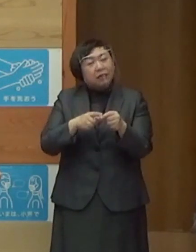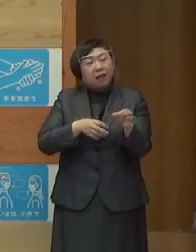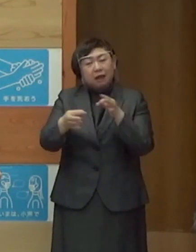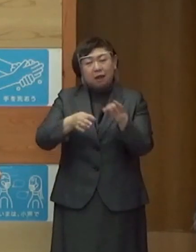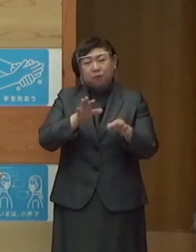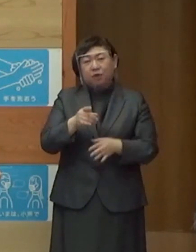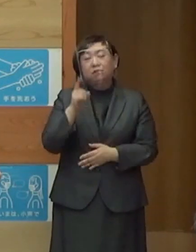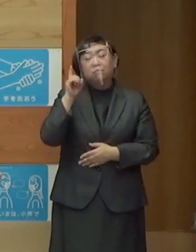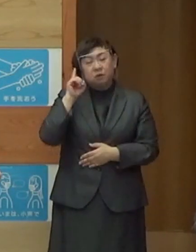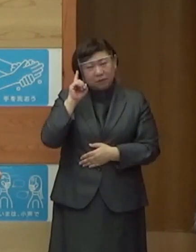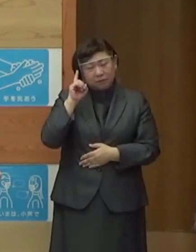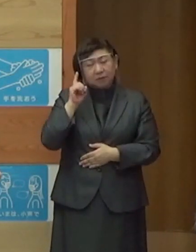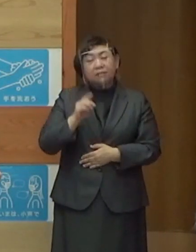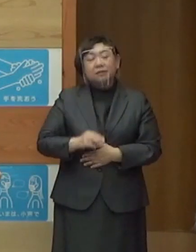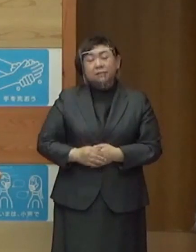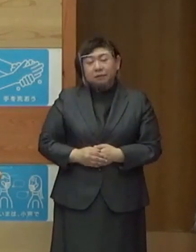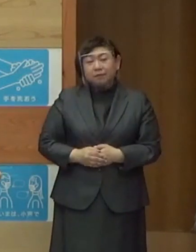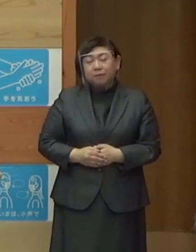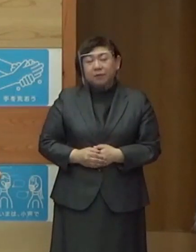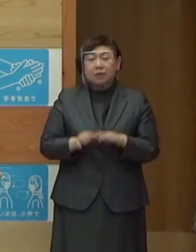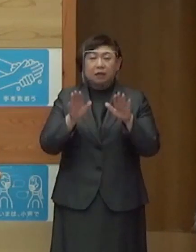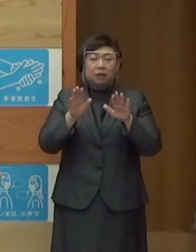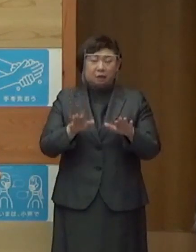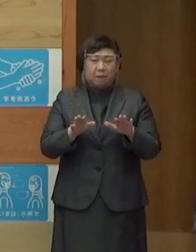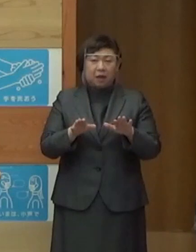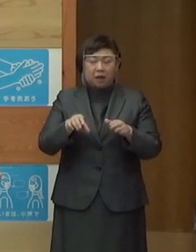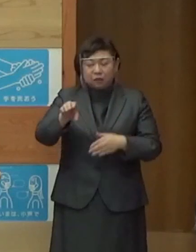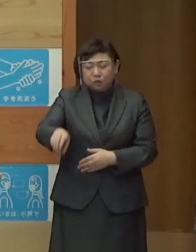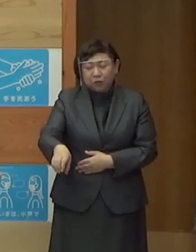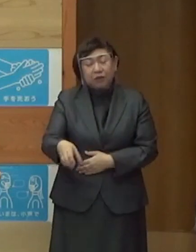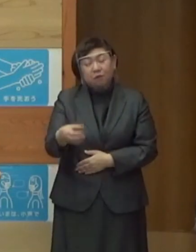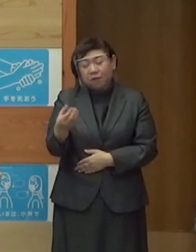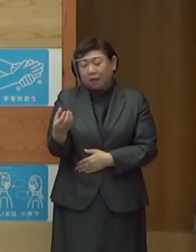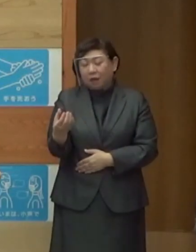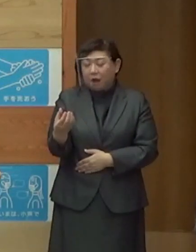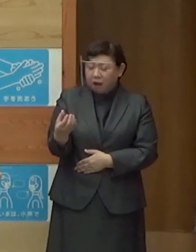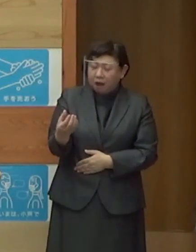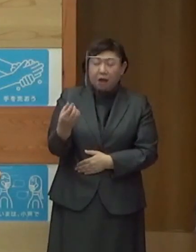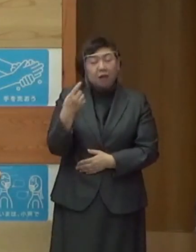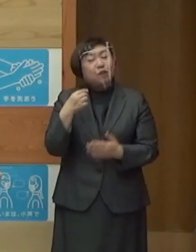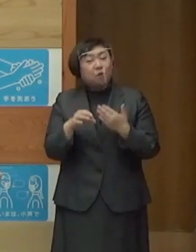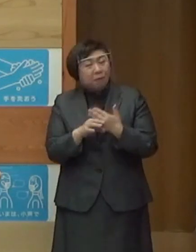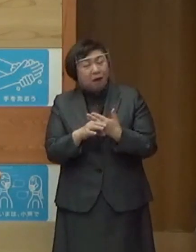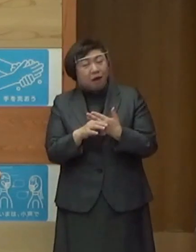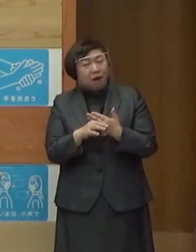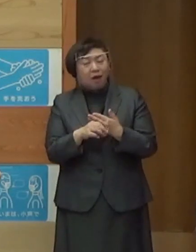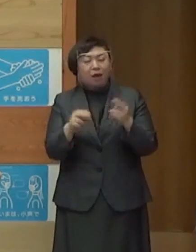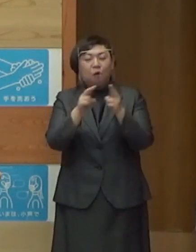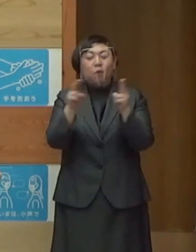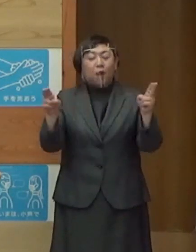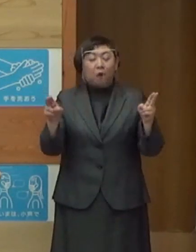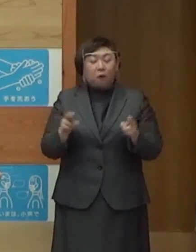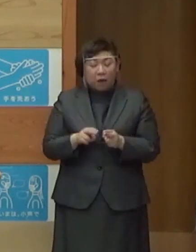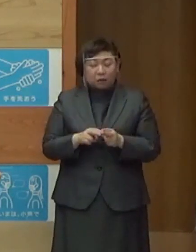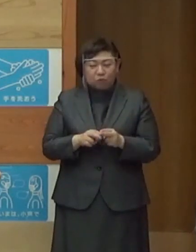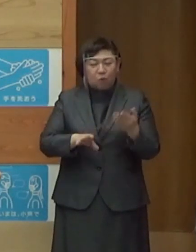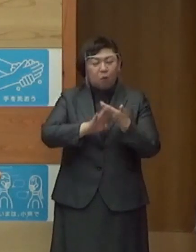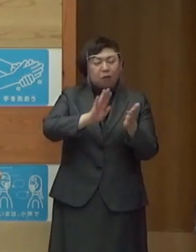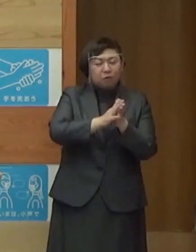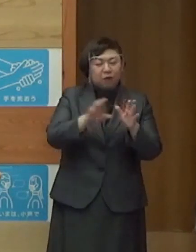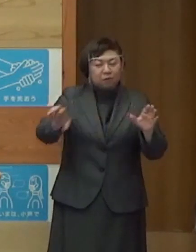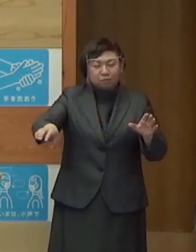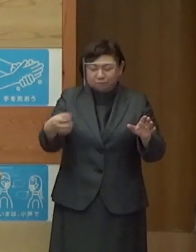。まあ、今商品手に取っていただいて、例えば道産のものと他の